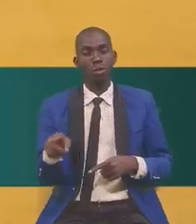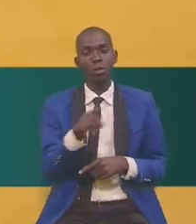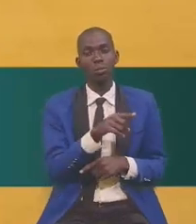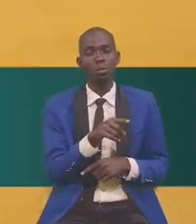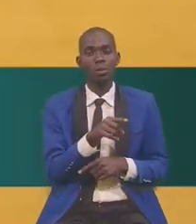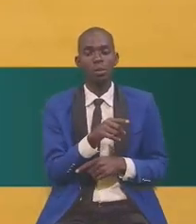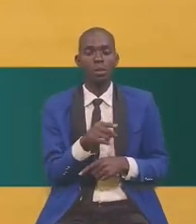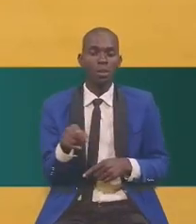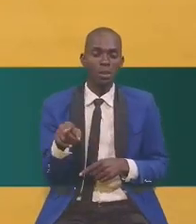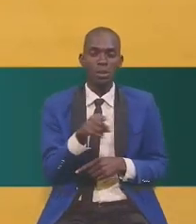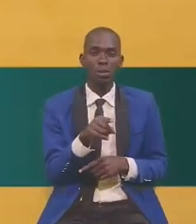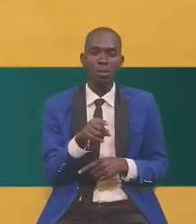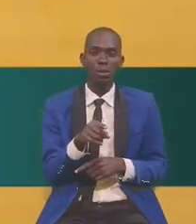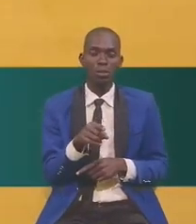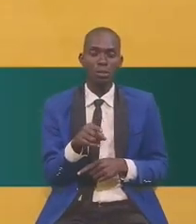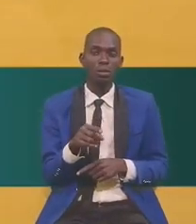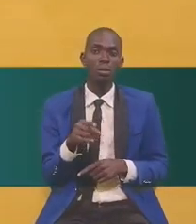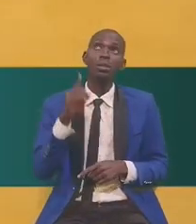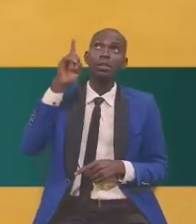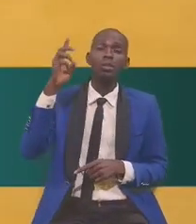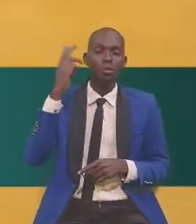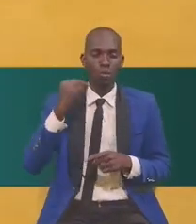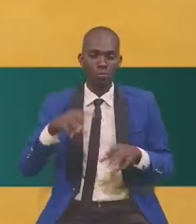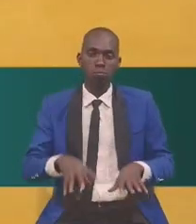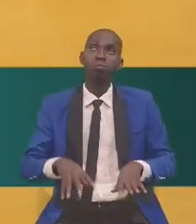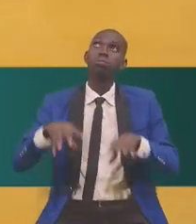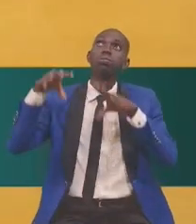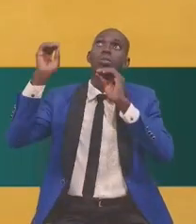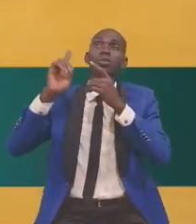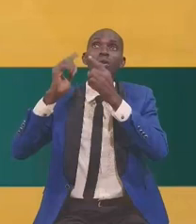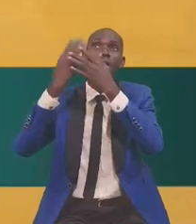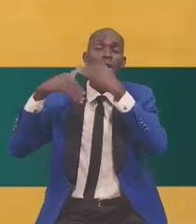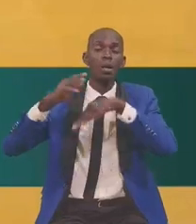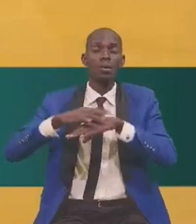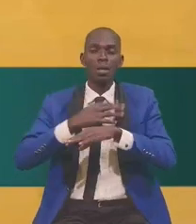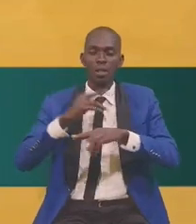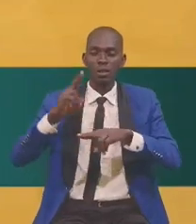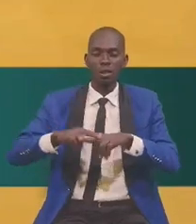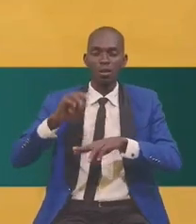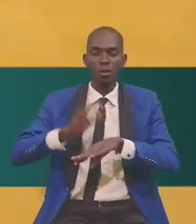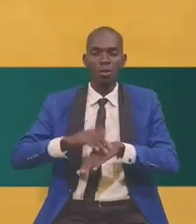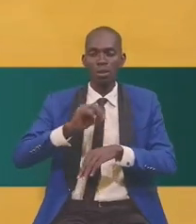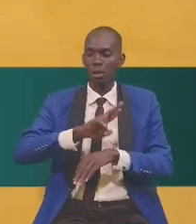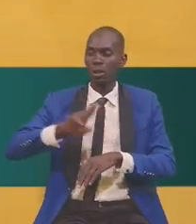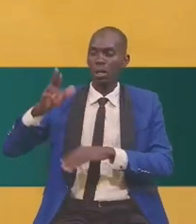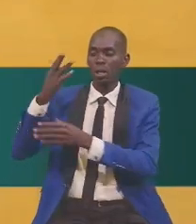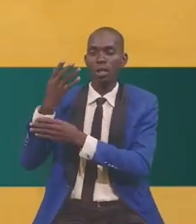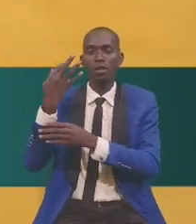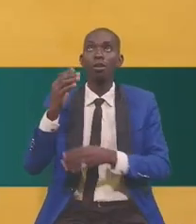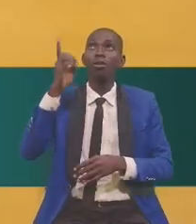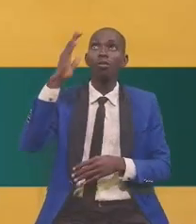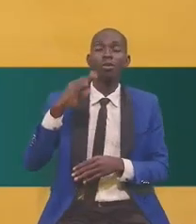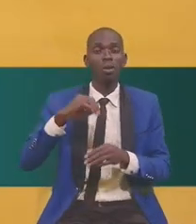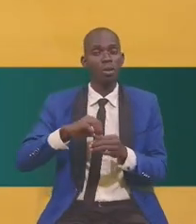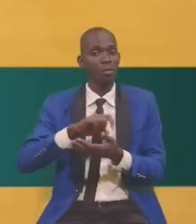ciel. Et il s'assit à la droite de Dieu. Verset 20. Verset 20. Et ils s'en